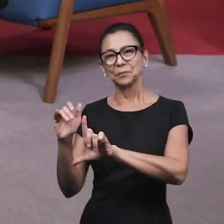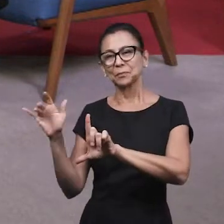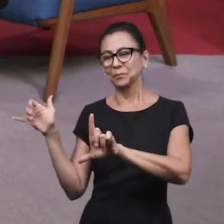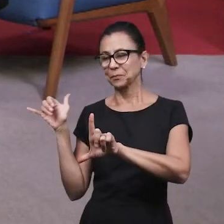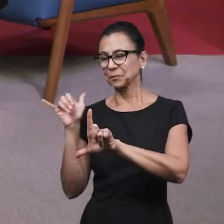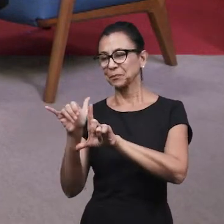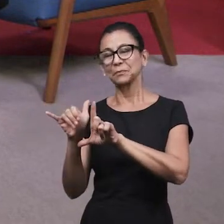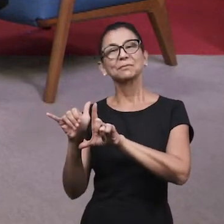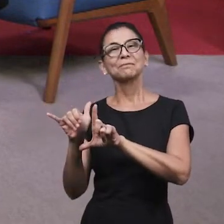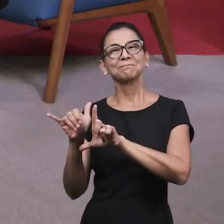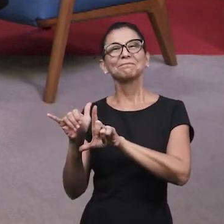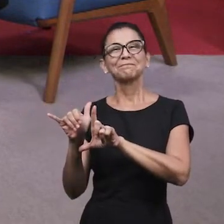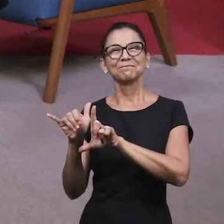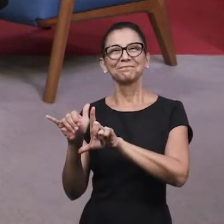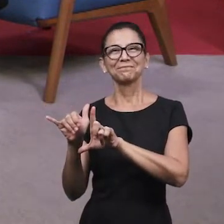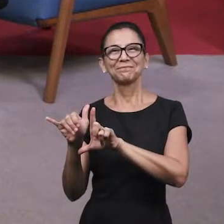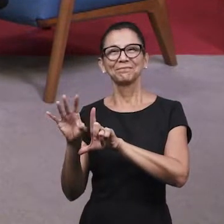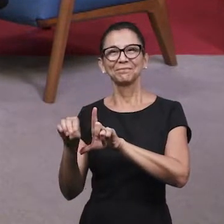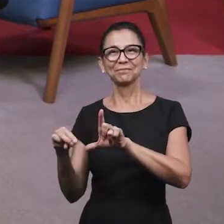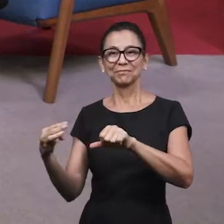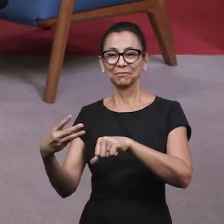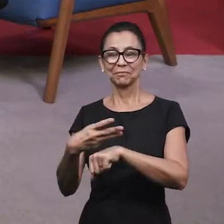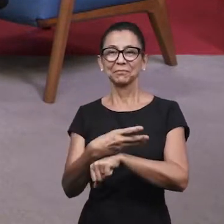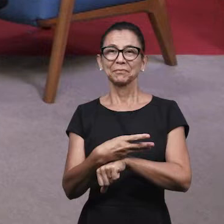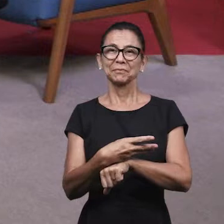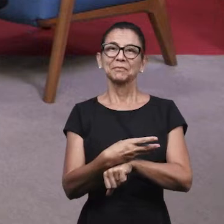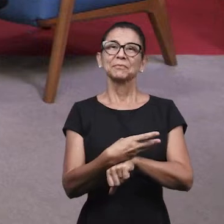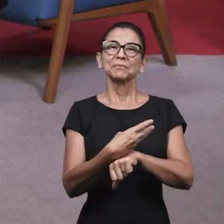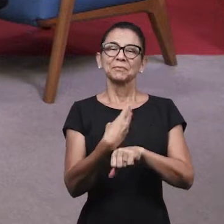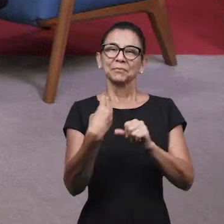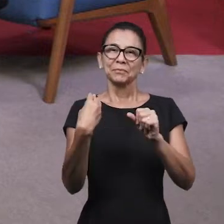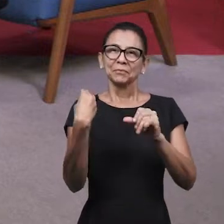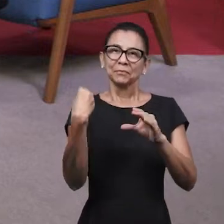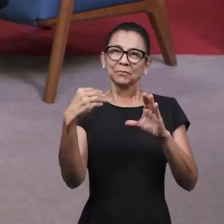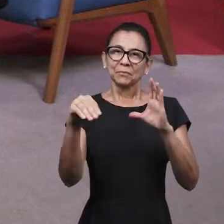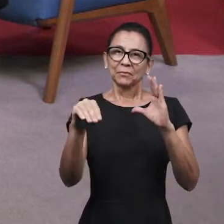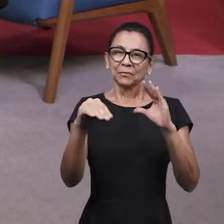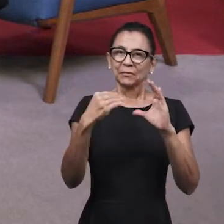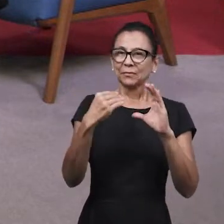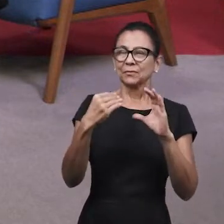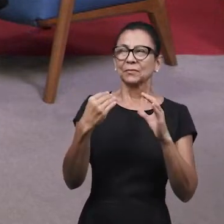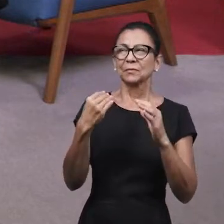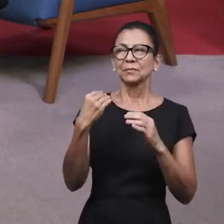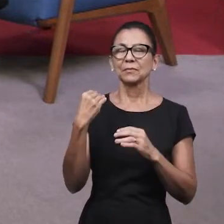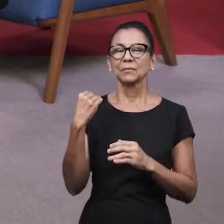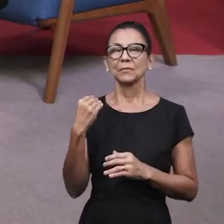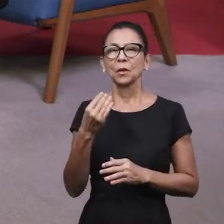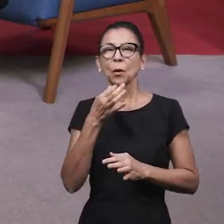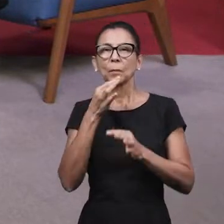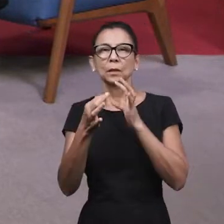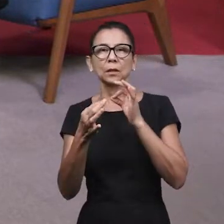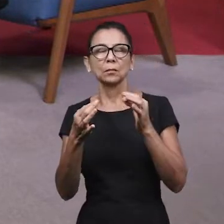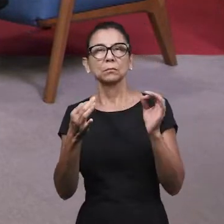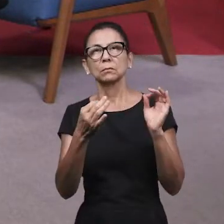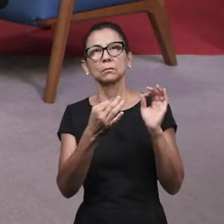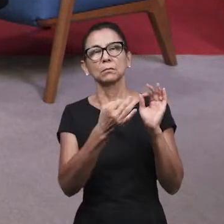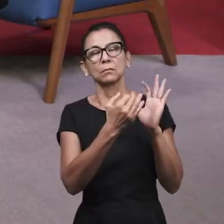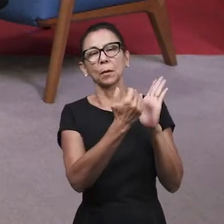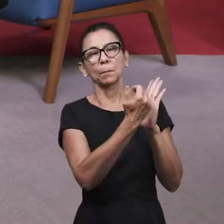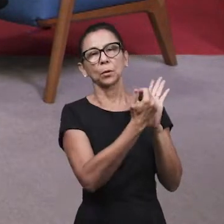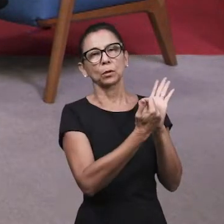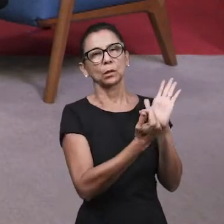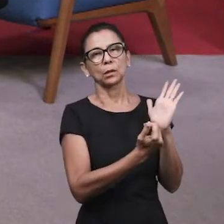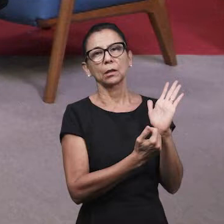la caméra de votre smartphone vers ce code. Votre appareil sera redirectionné vers WhatsApp Et vous pouvez envoyer un message en parlant ce que vous pensez